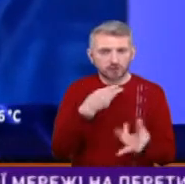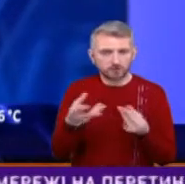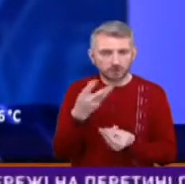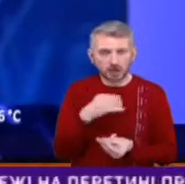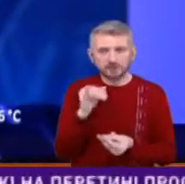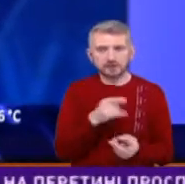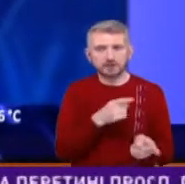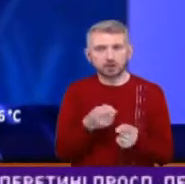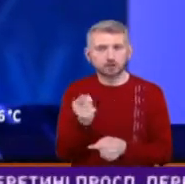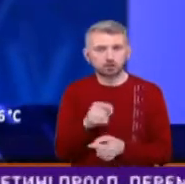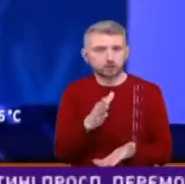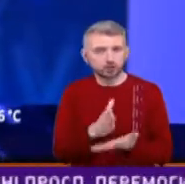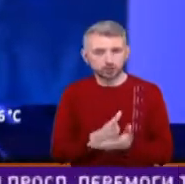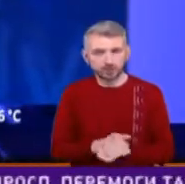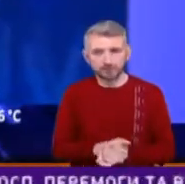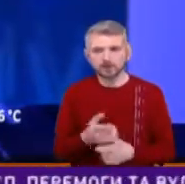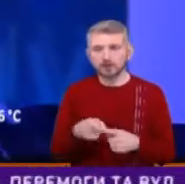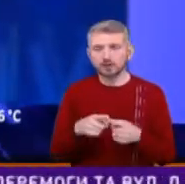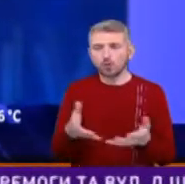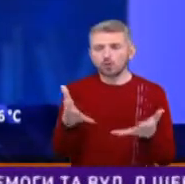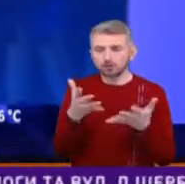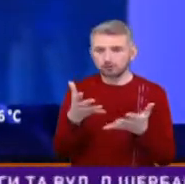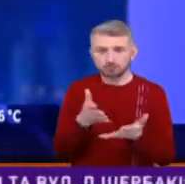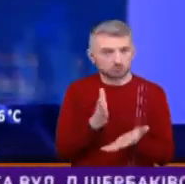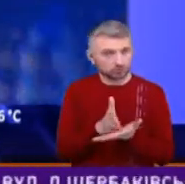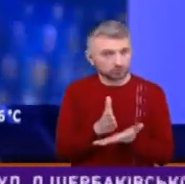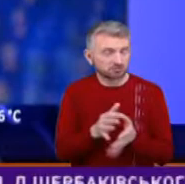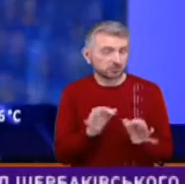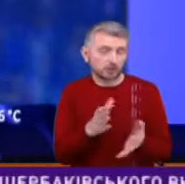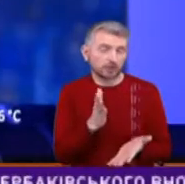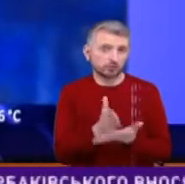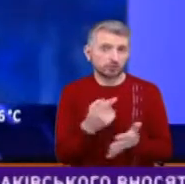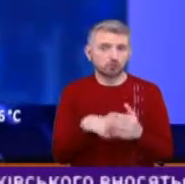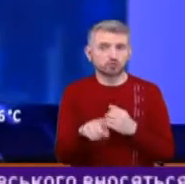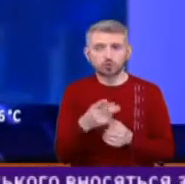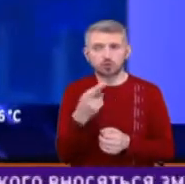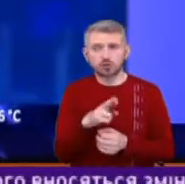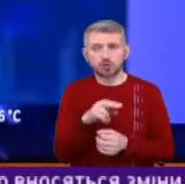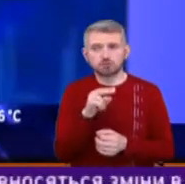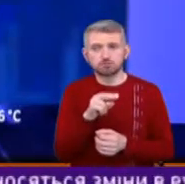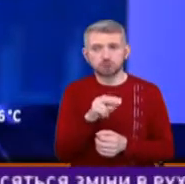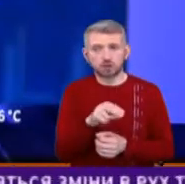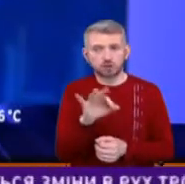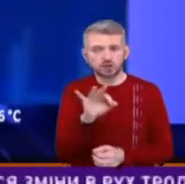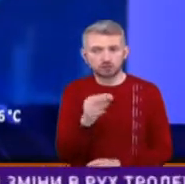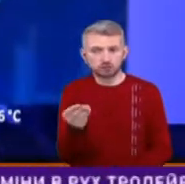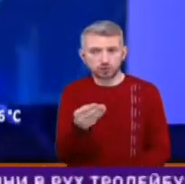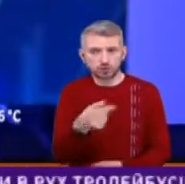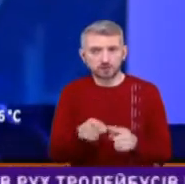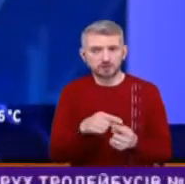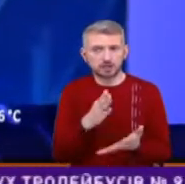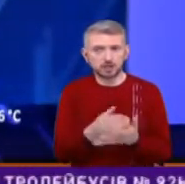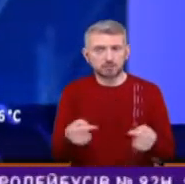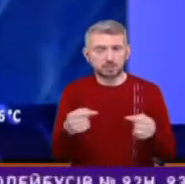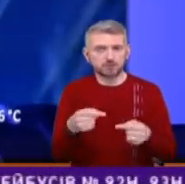і загрози тому існує. Це очевидно, існує? Тому що, ну, звичайно, існує, тому що для Петра Олексійовича це є